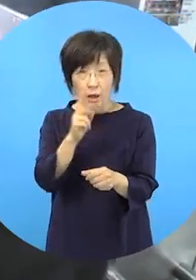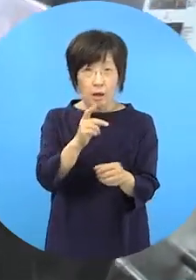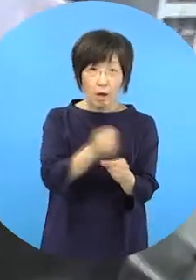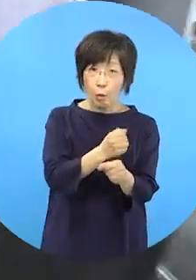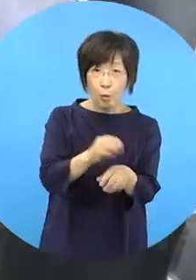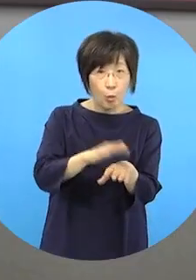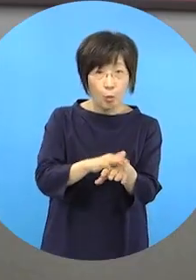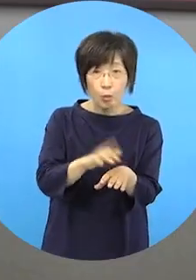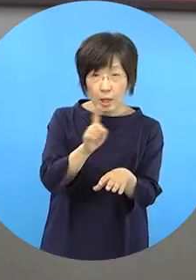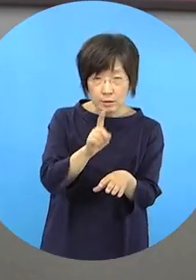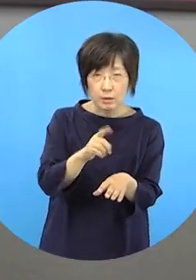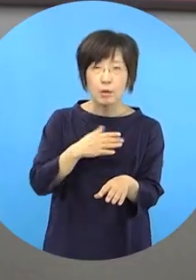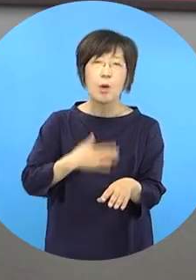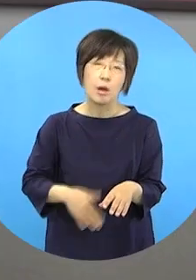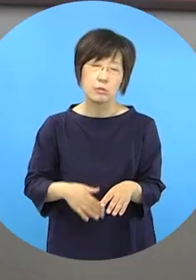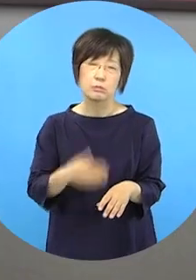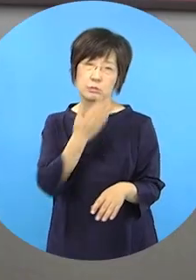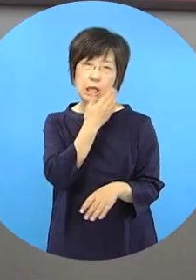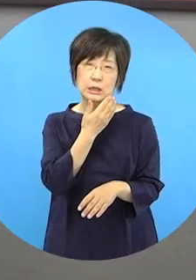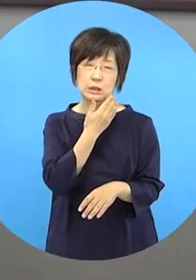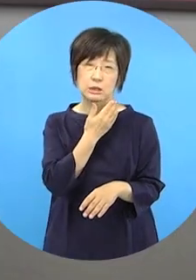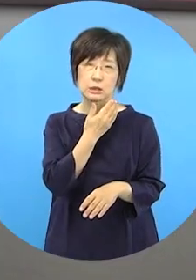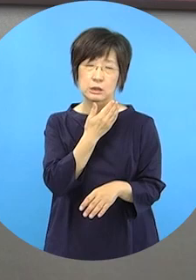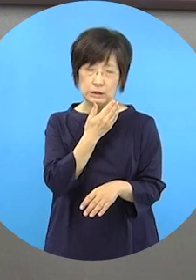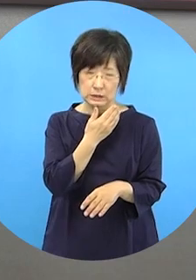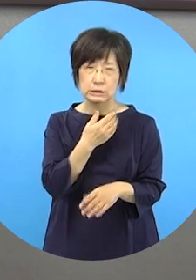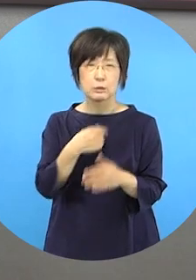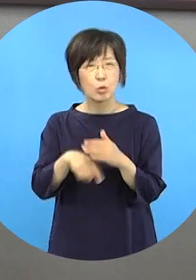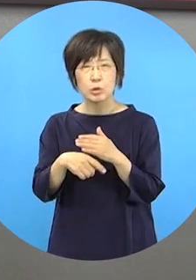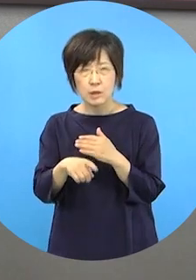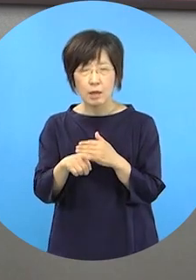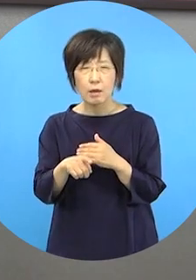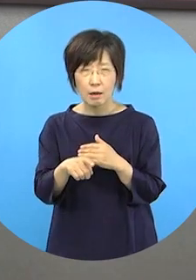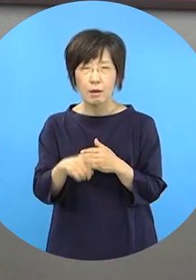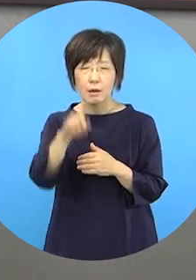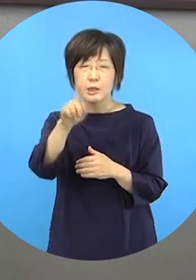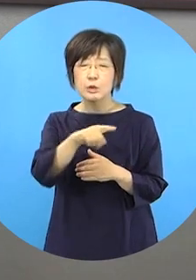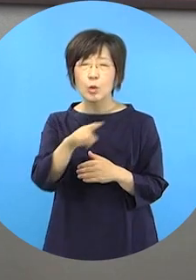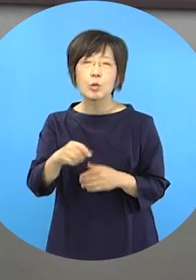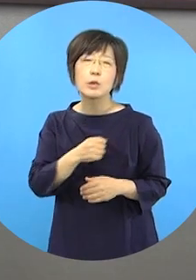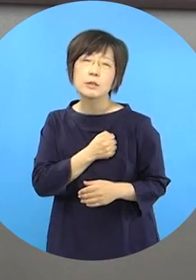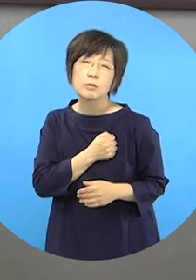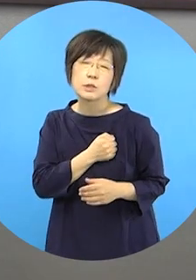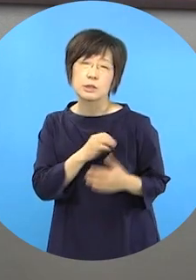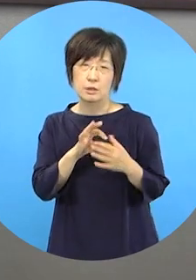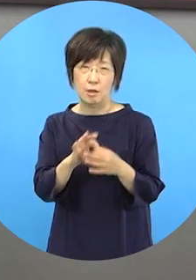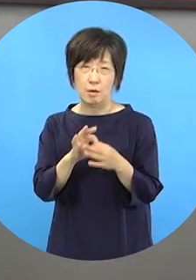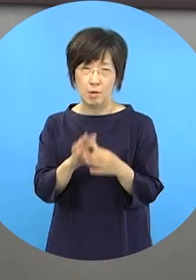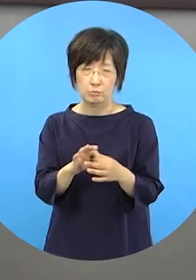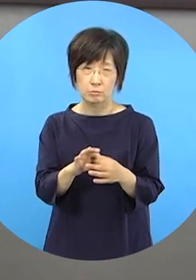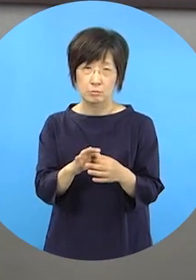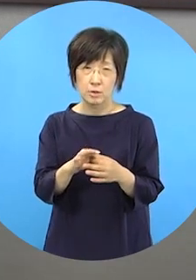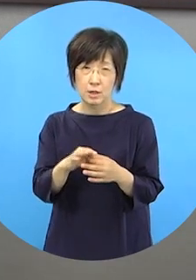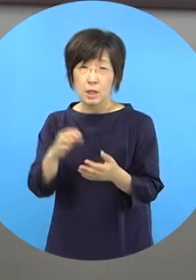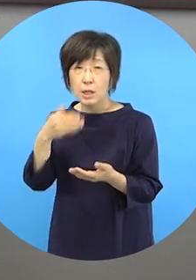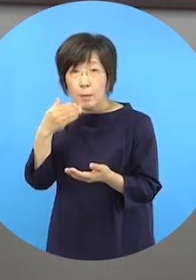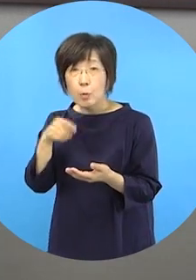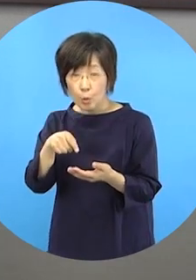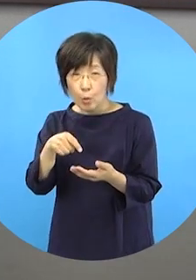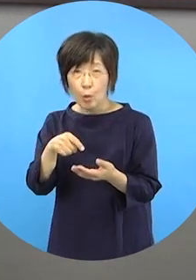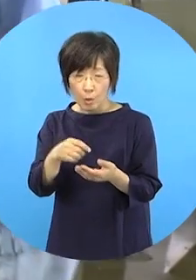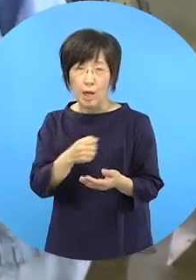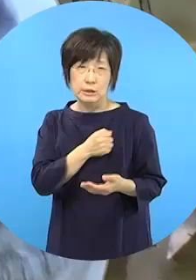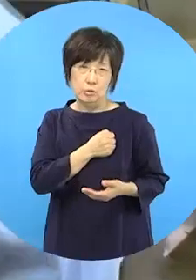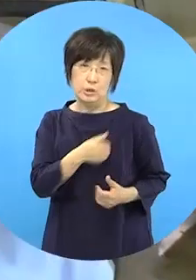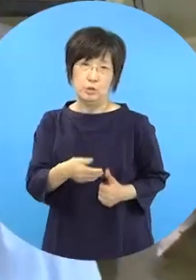が基本で、どうしてそうなるかというと、やっぱり人様の命を扱ってるんで、やっぱり食べ物っていうのは命を司るものなん